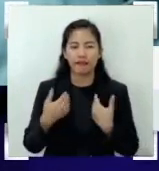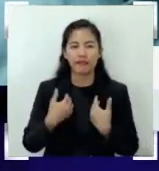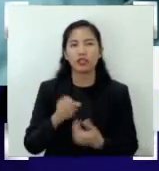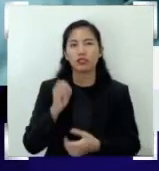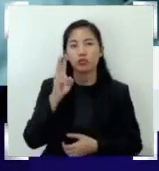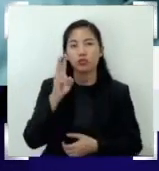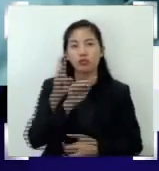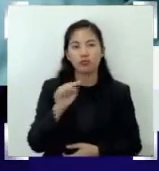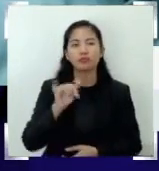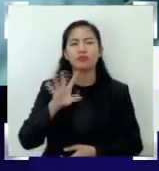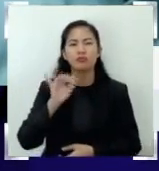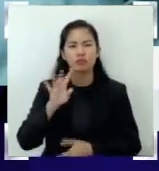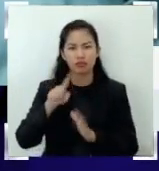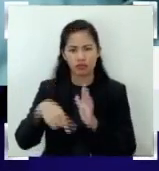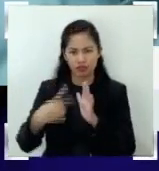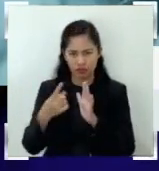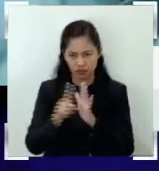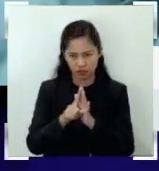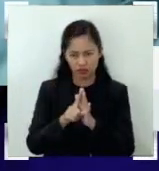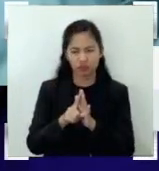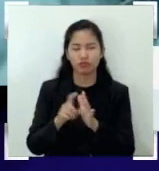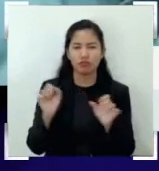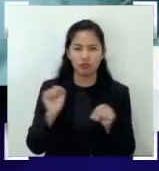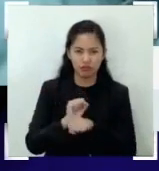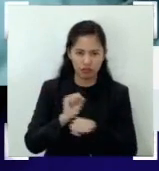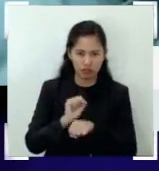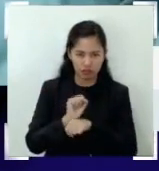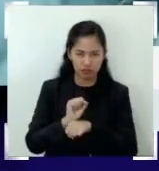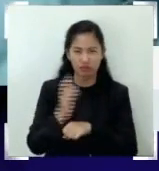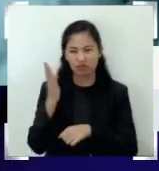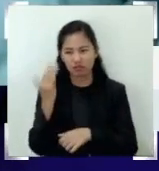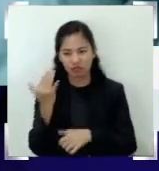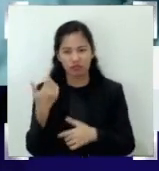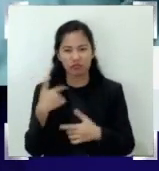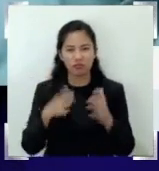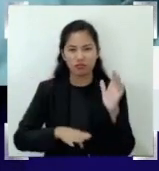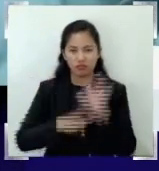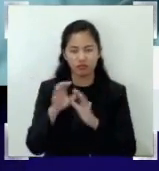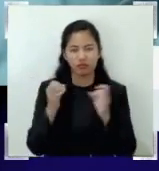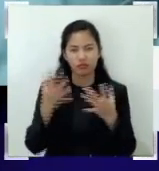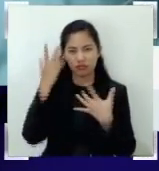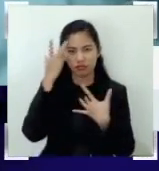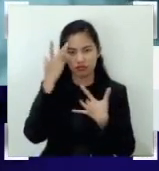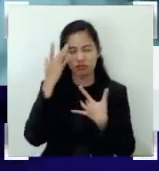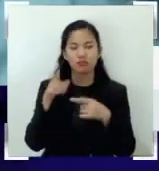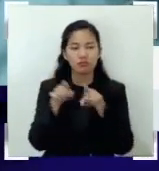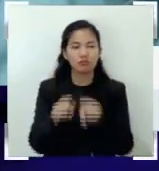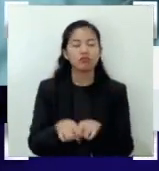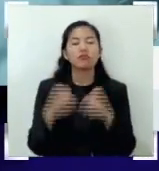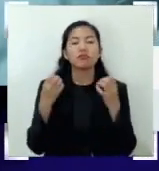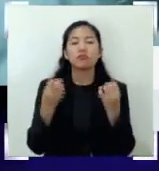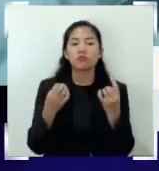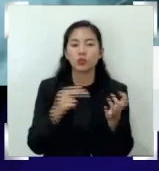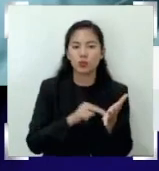of shortage, no, even before the spike, no, ng cases. Lalong nababawasan ng ating mga staff,